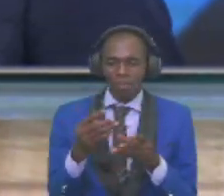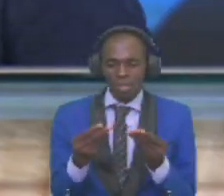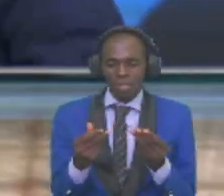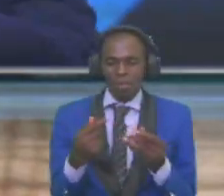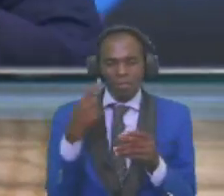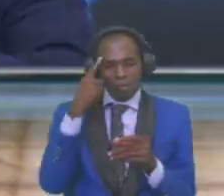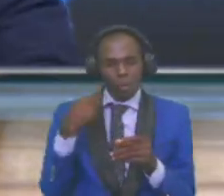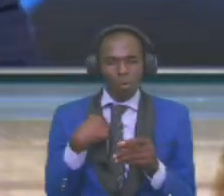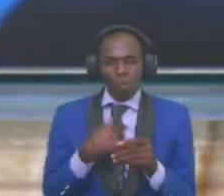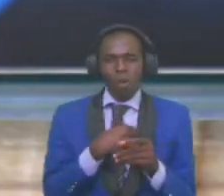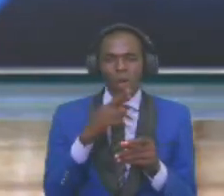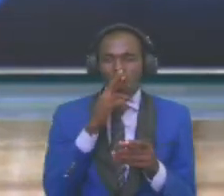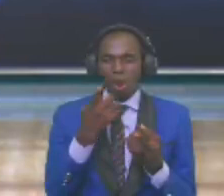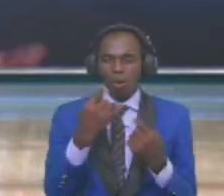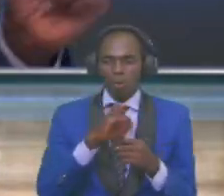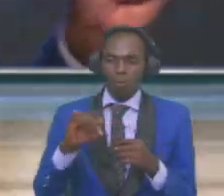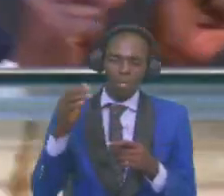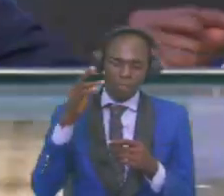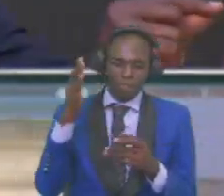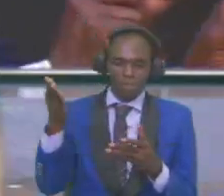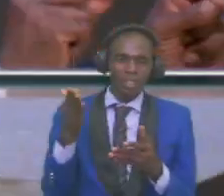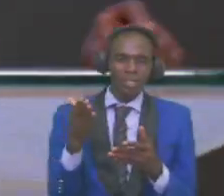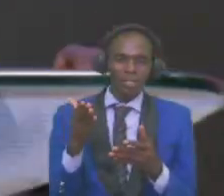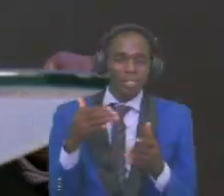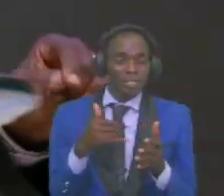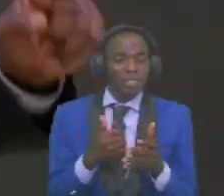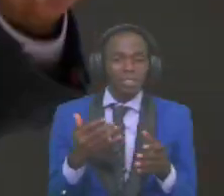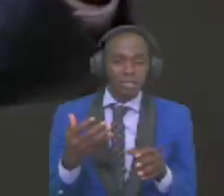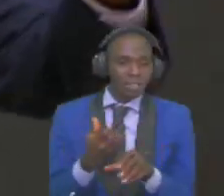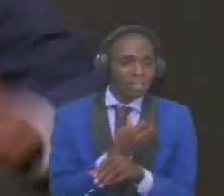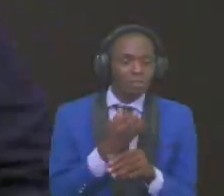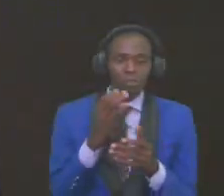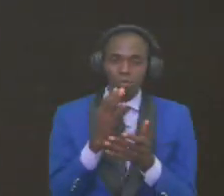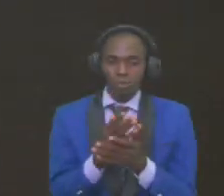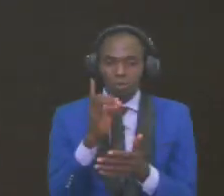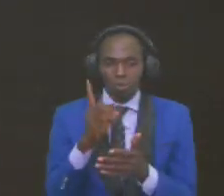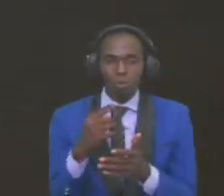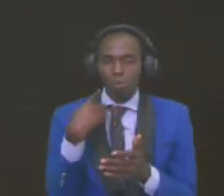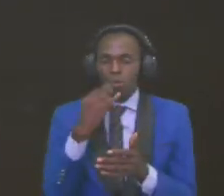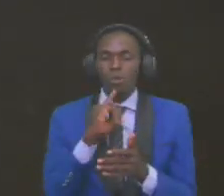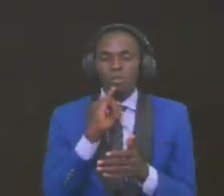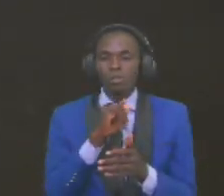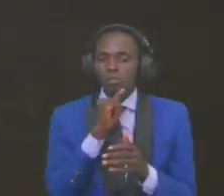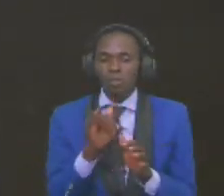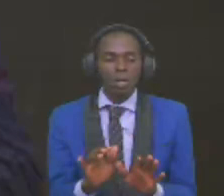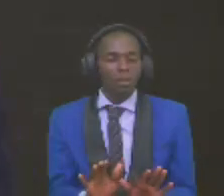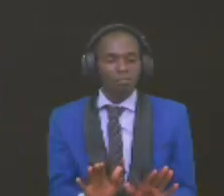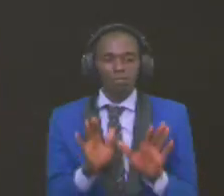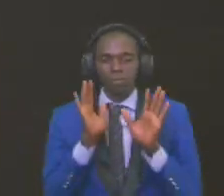tout le pays parce que nous y reviendrons là il faut bien quelqu'un qui ont nous